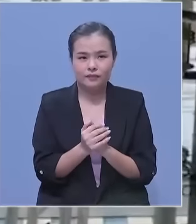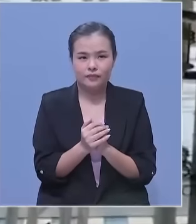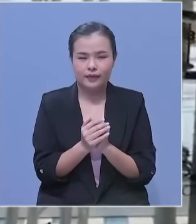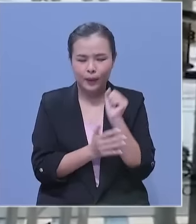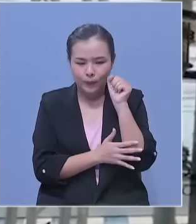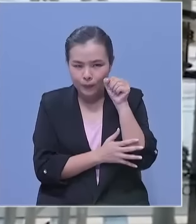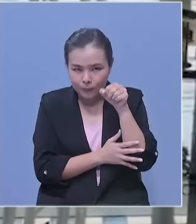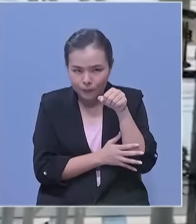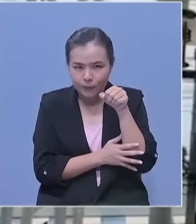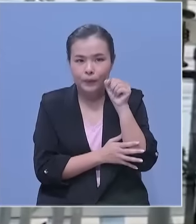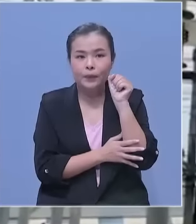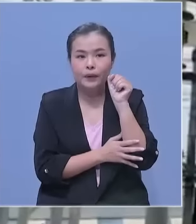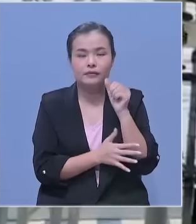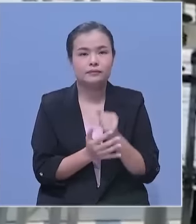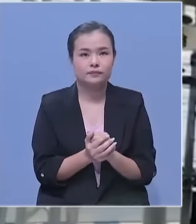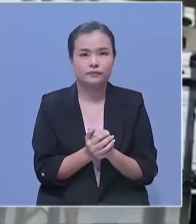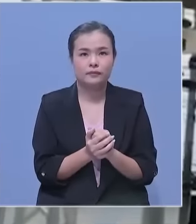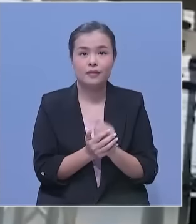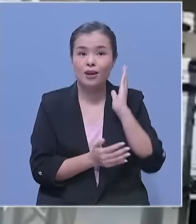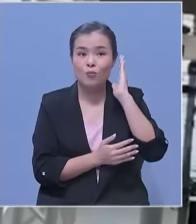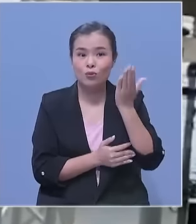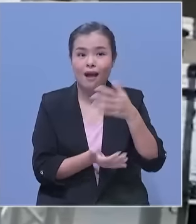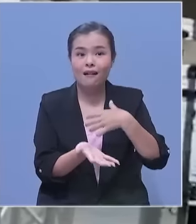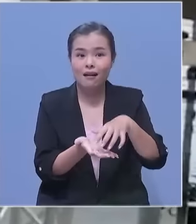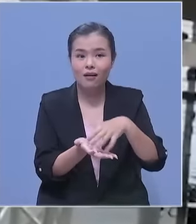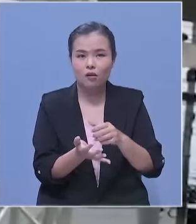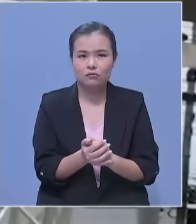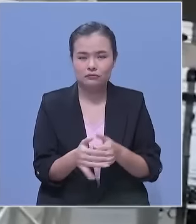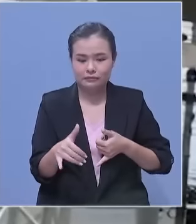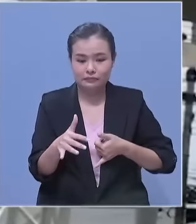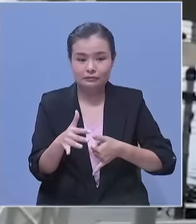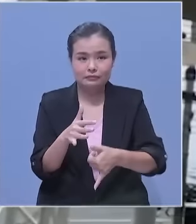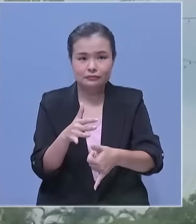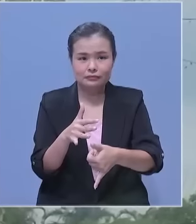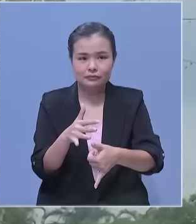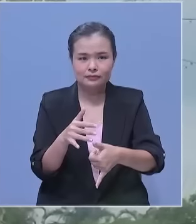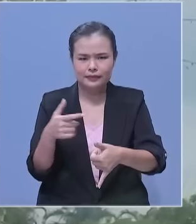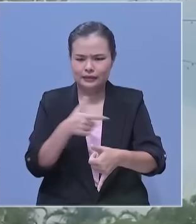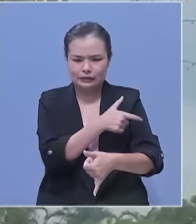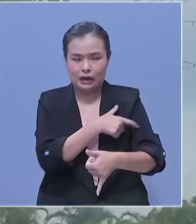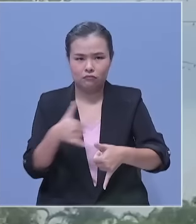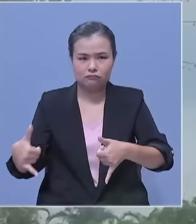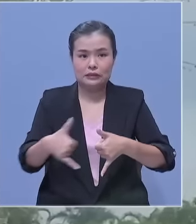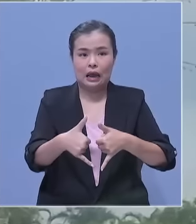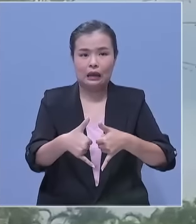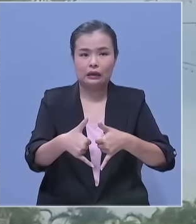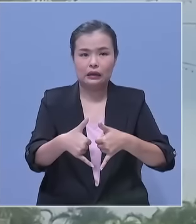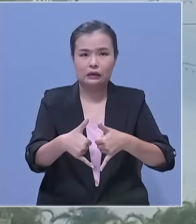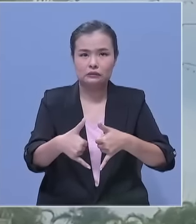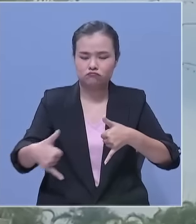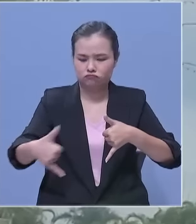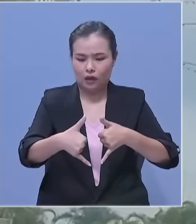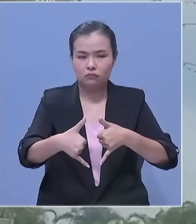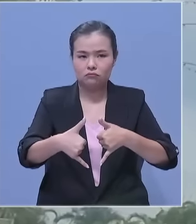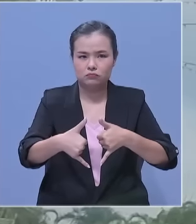โค้งนิดนึงใช่ไหม ใช่ แต่ถ้าหากว่าพี่คนนี้ที่เขาเล่าอ่ะเขาบอกว่าจังหวะเขาเดินเข้าไปอ่ะเขาโดนรปภ.เข้ามาชาร์จเลยแบบนี้หรอ คือเข้ามาด้านหน้าเล